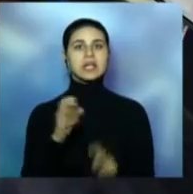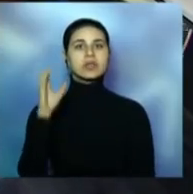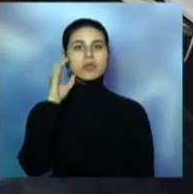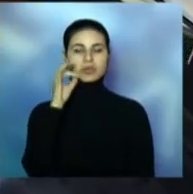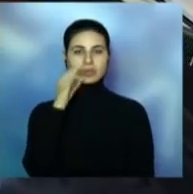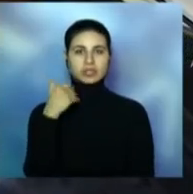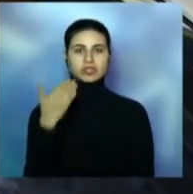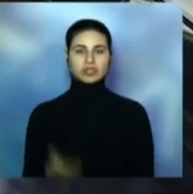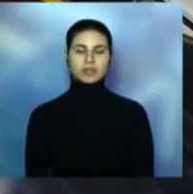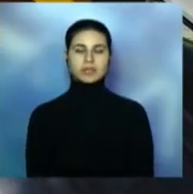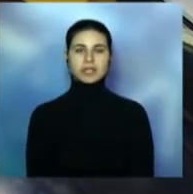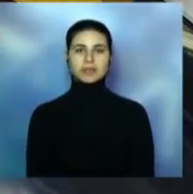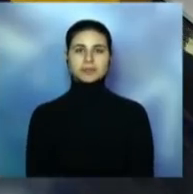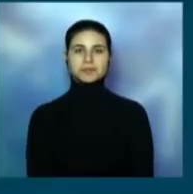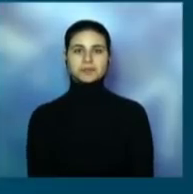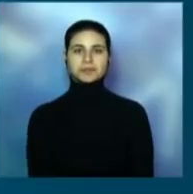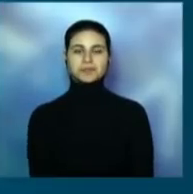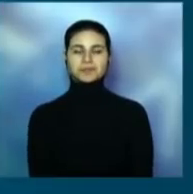შემდეგ.